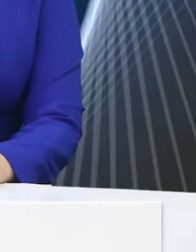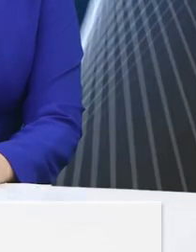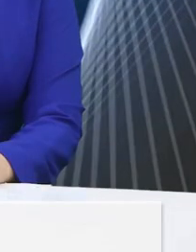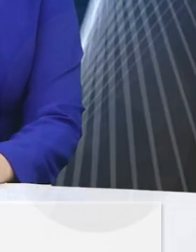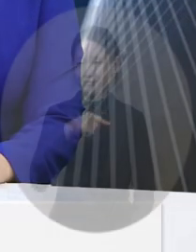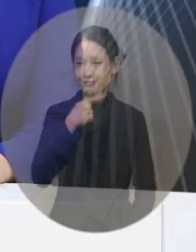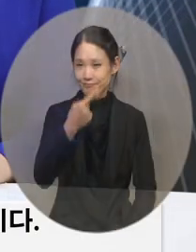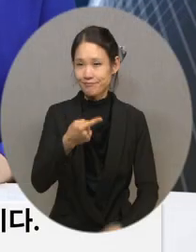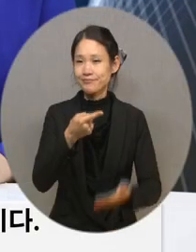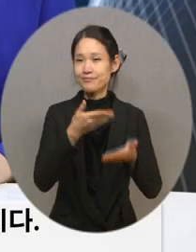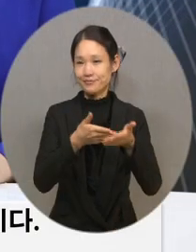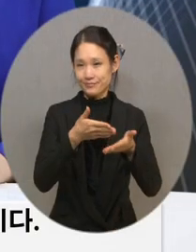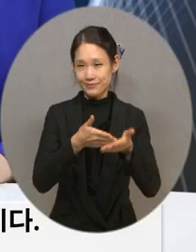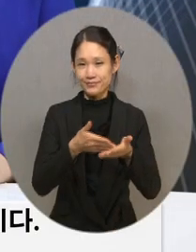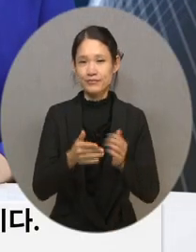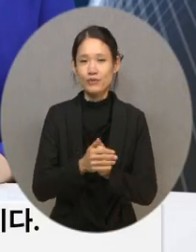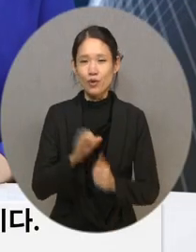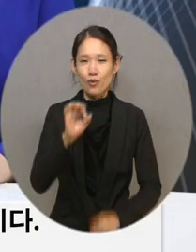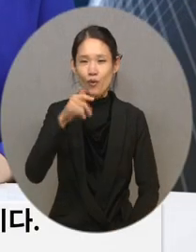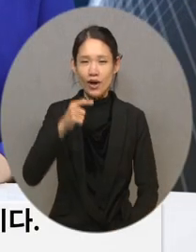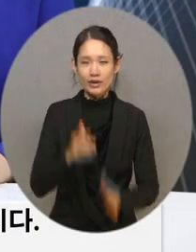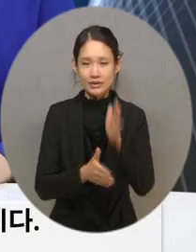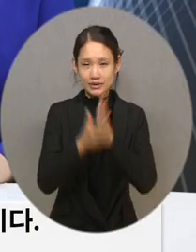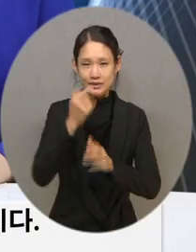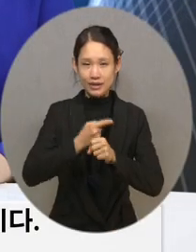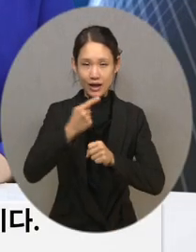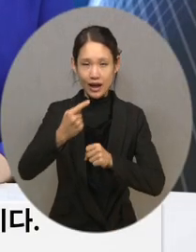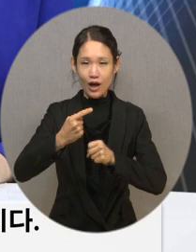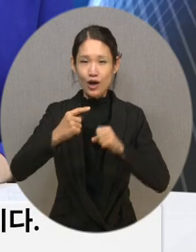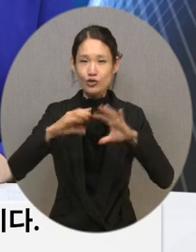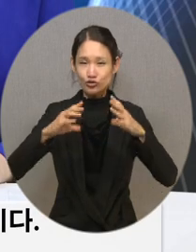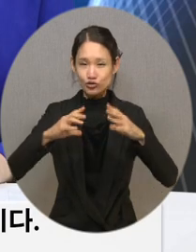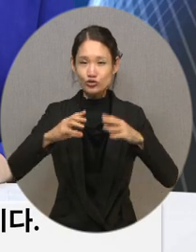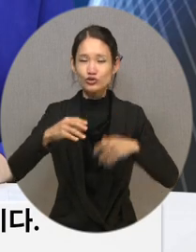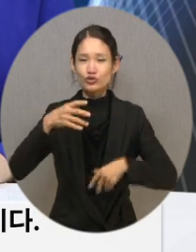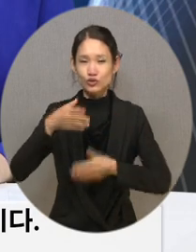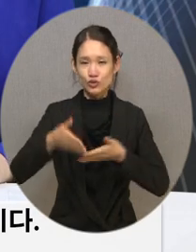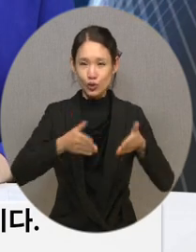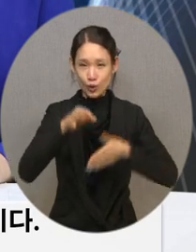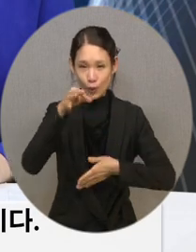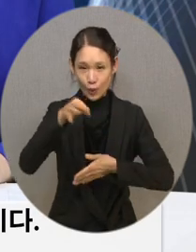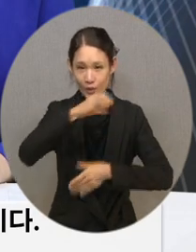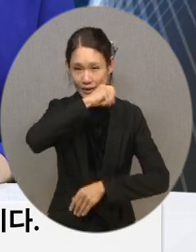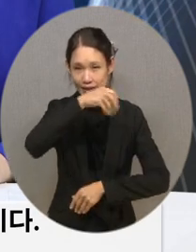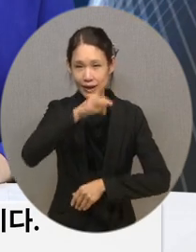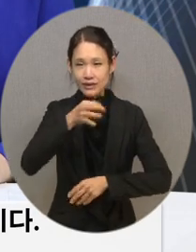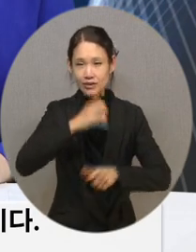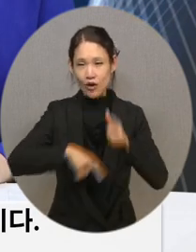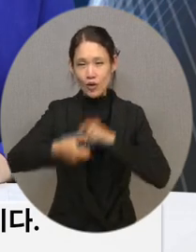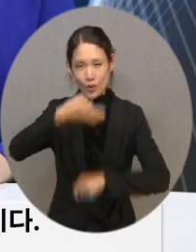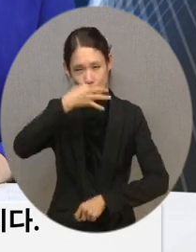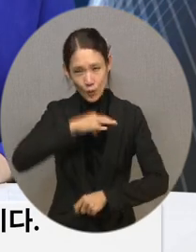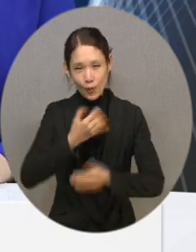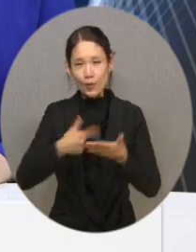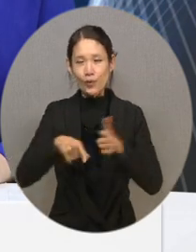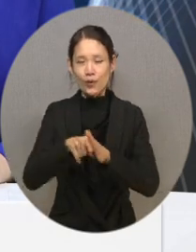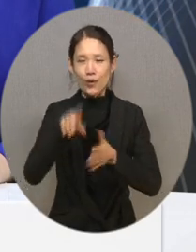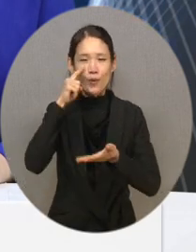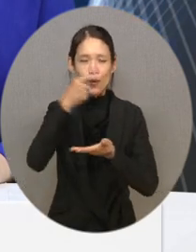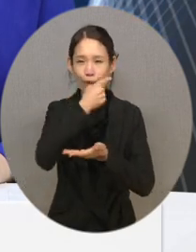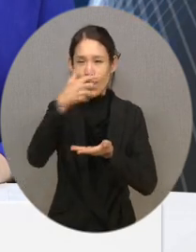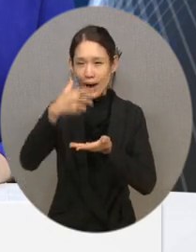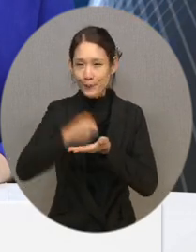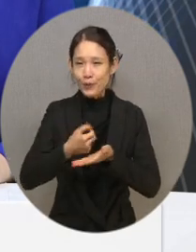다음 뉴스입니다. 광양시가 내년도 국도비 예산을 효율적으로 확보하기 위한 발빠른 대응에 나섰습니다.